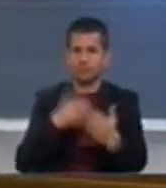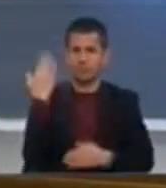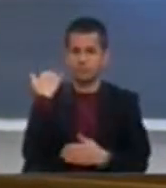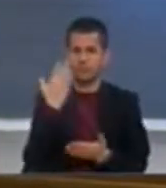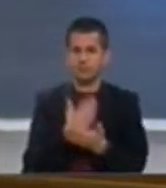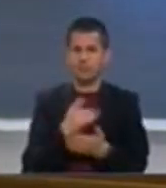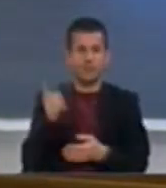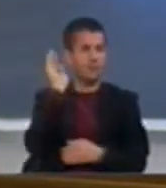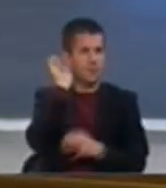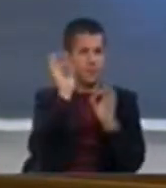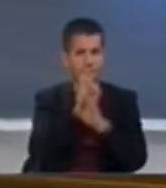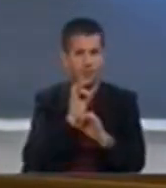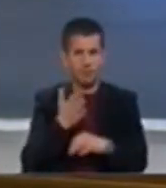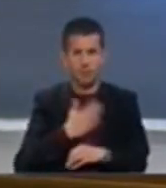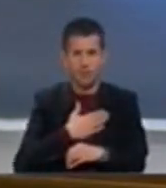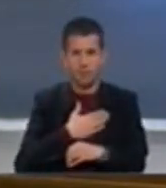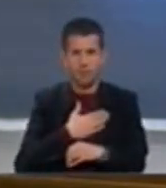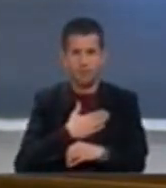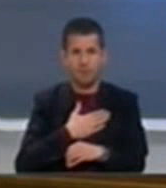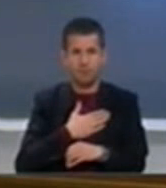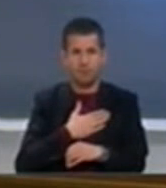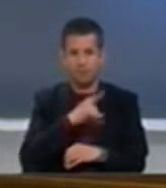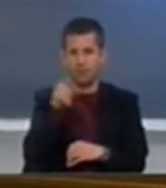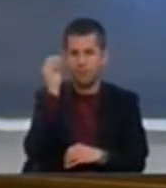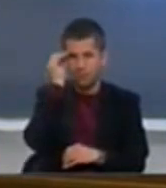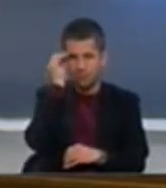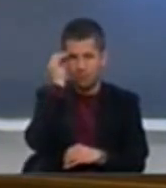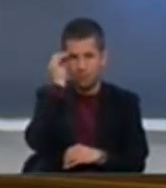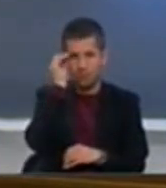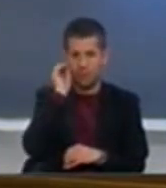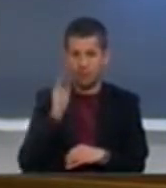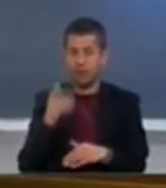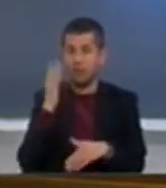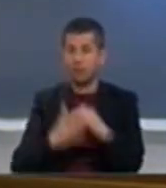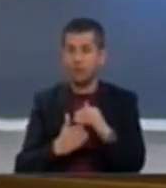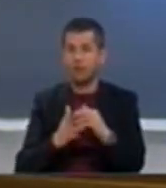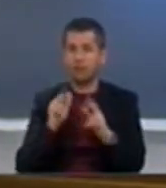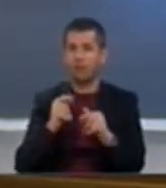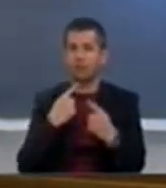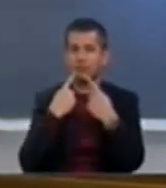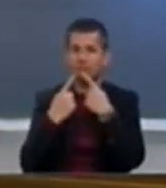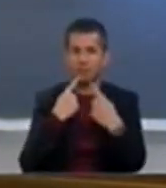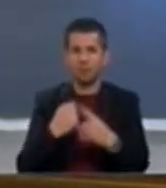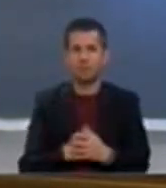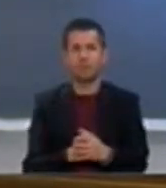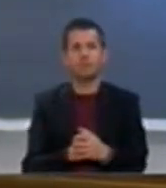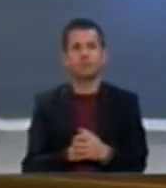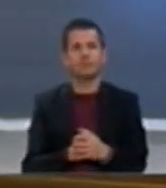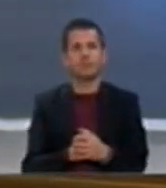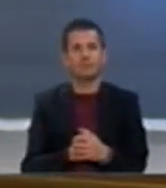qenë ministri këtu. Po e përsëris prap vetëm sa t'ja kujtoj cila është pyetja, meqenëse është hera fundit që kam drejt ta shtroj në seancë. Ka të bëjë